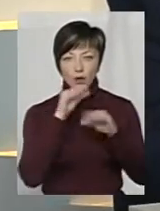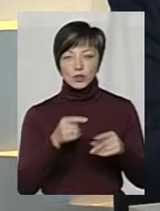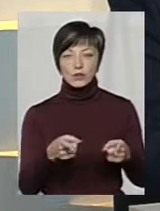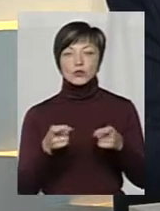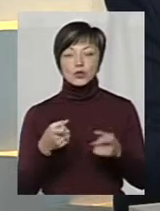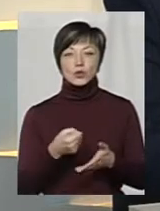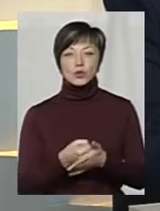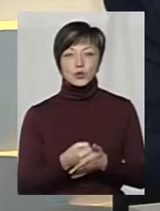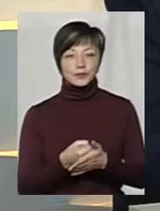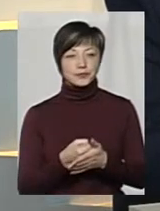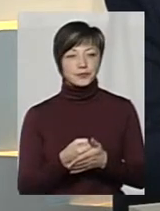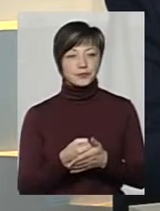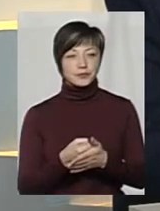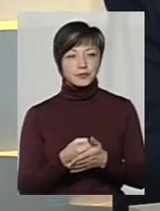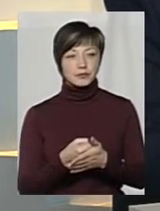залучити до